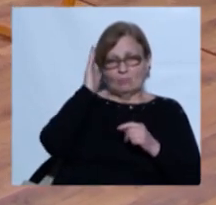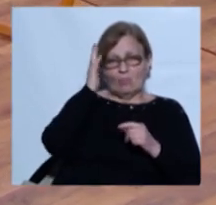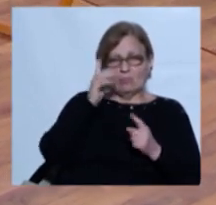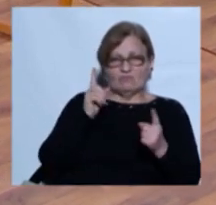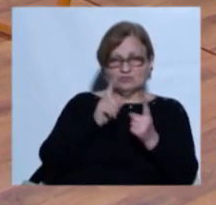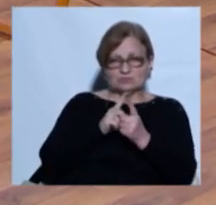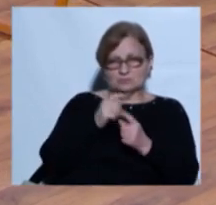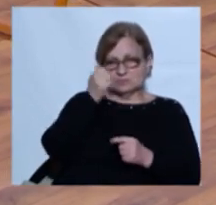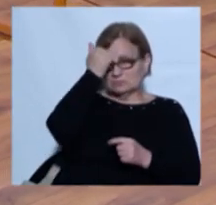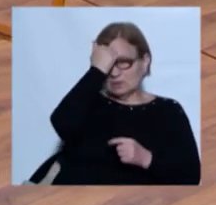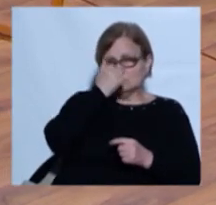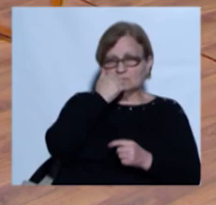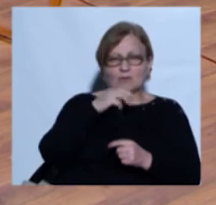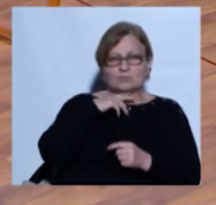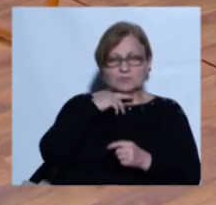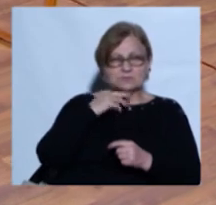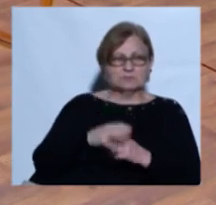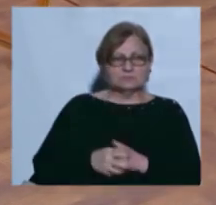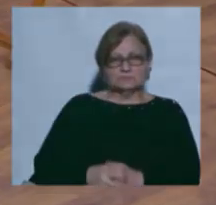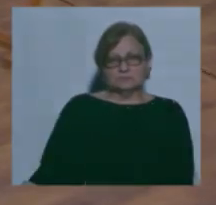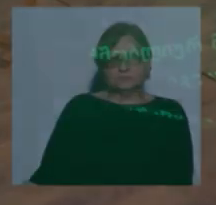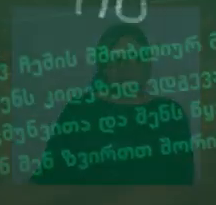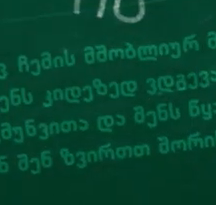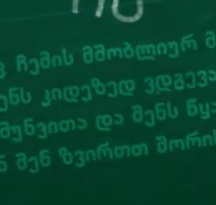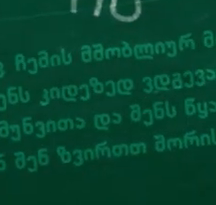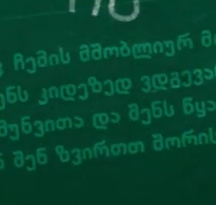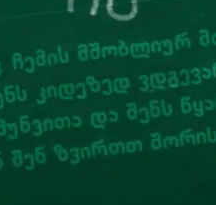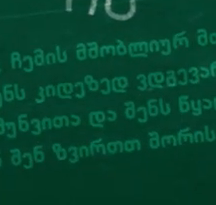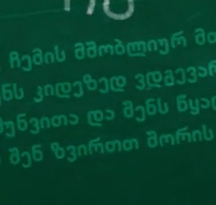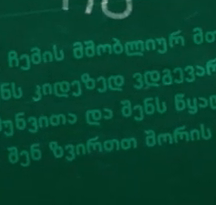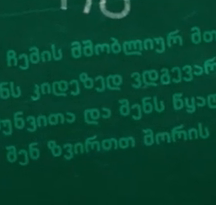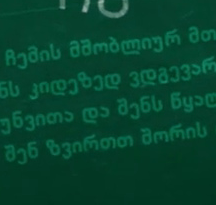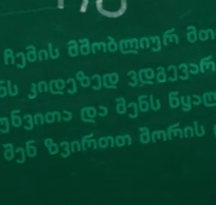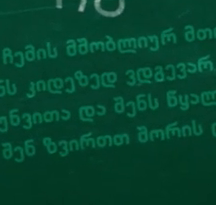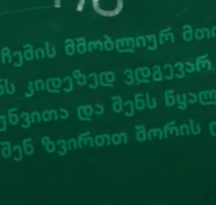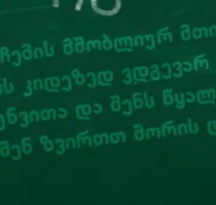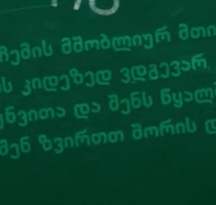შეხვედრამდე. მადლობა ყურადღებისთვის.